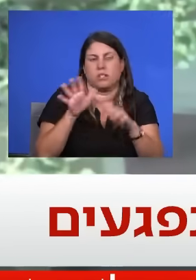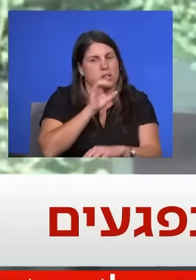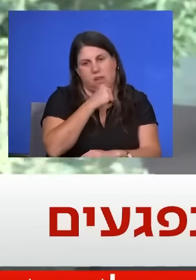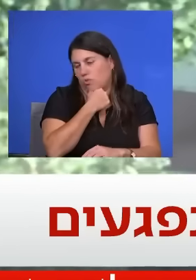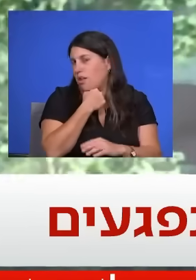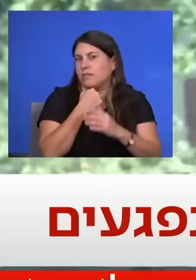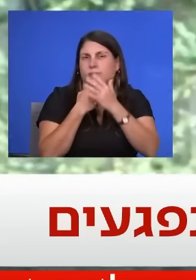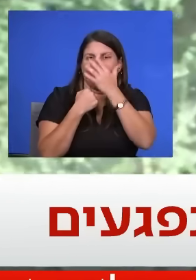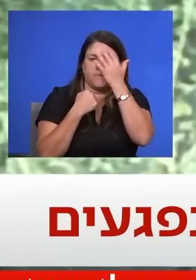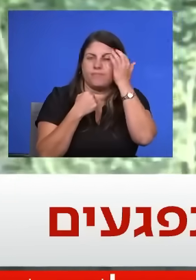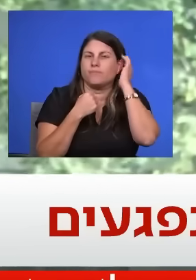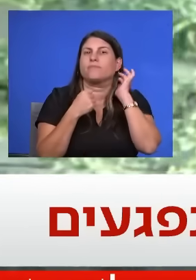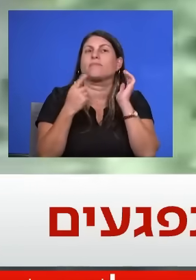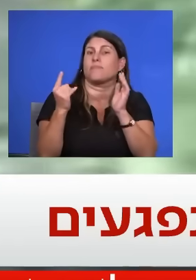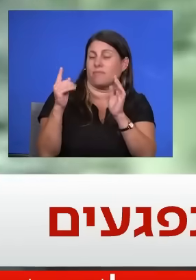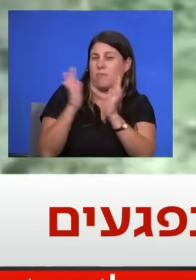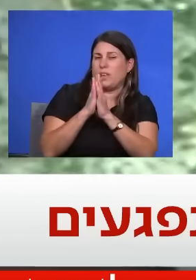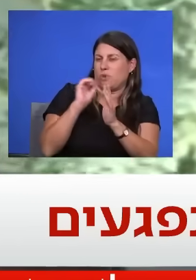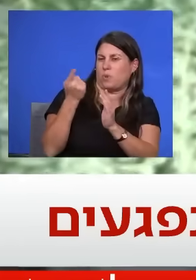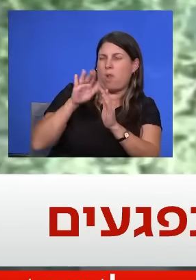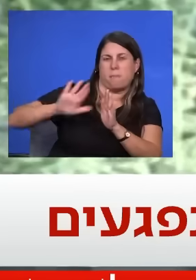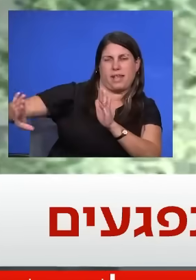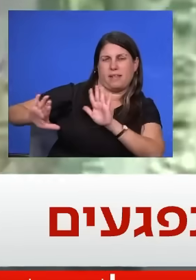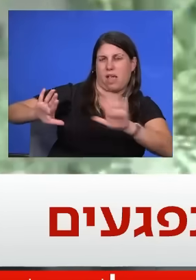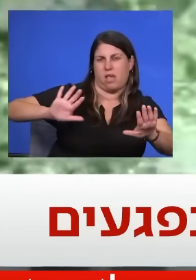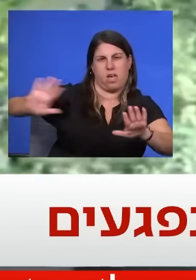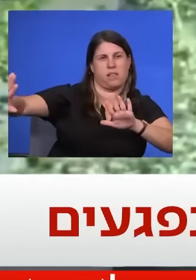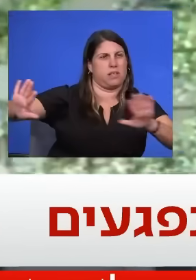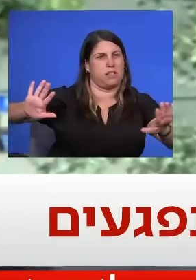כן, הנה, נתרחק לבקשת המשטרה, עוד שנייה.